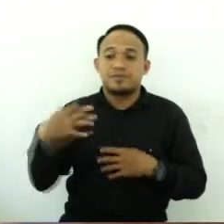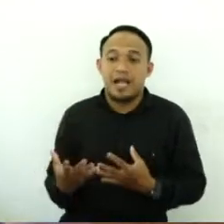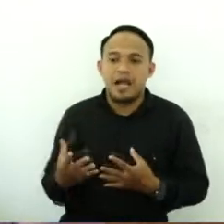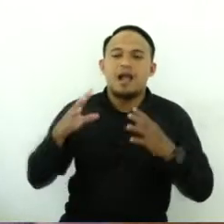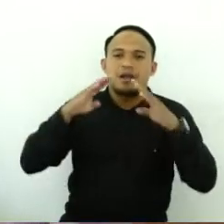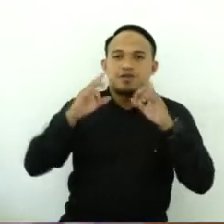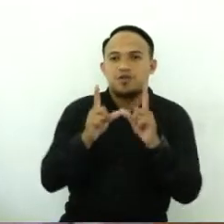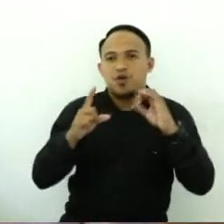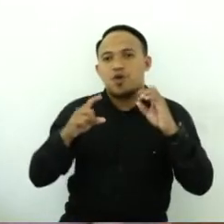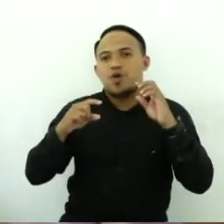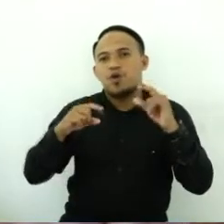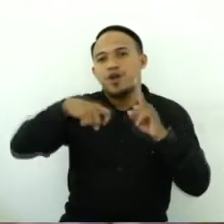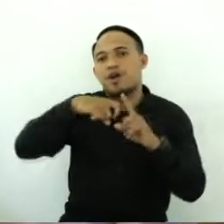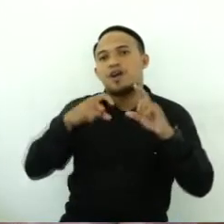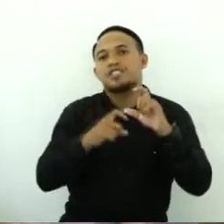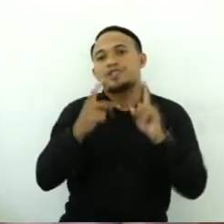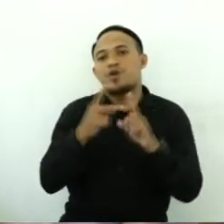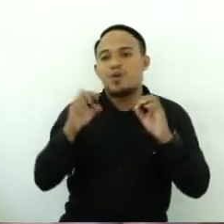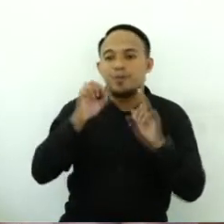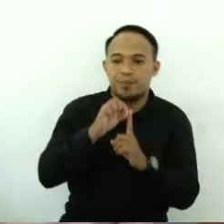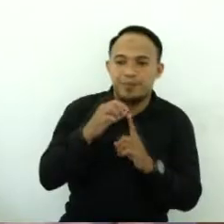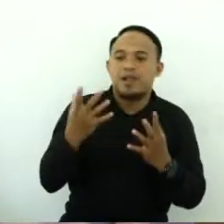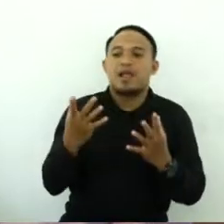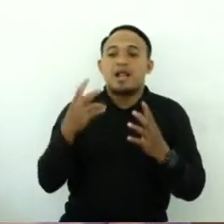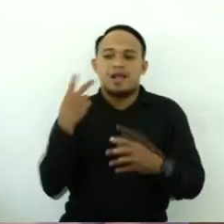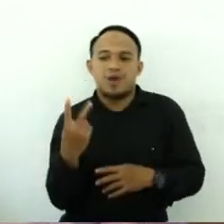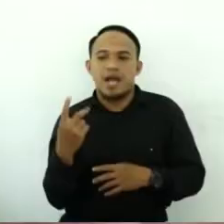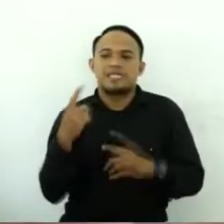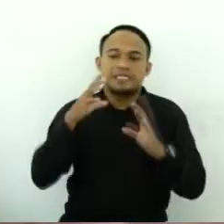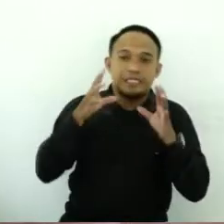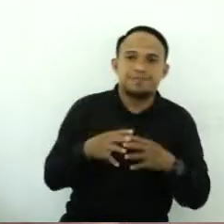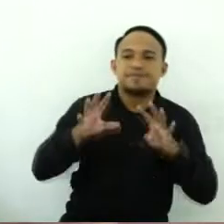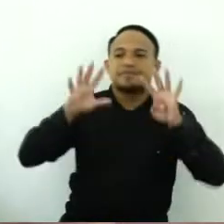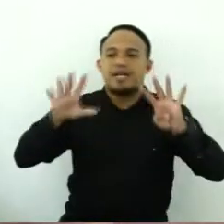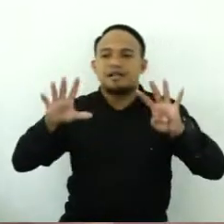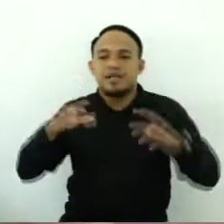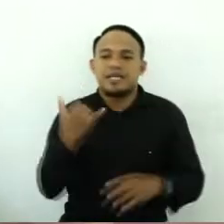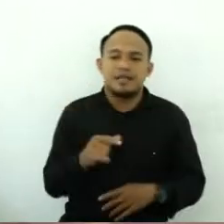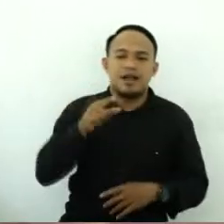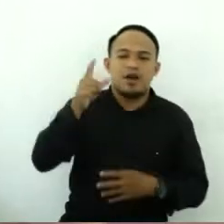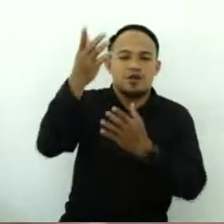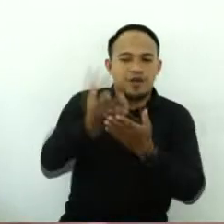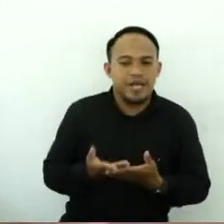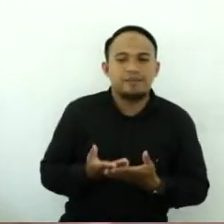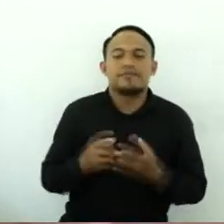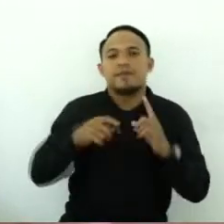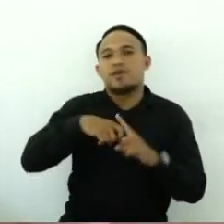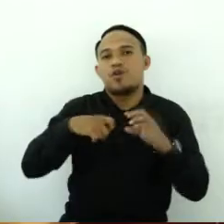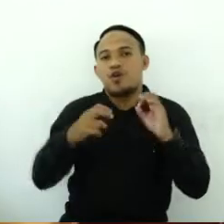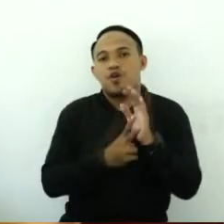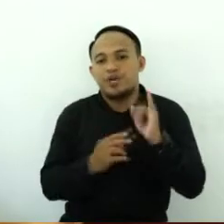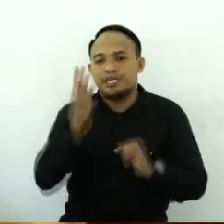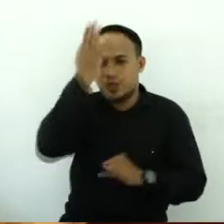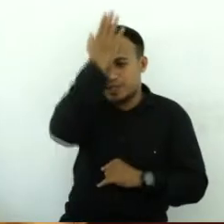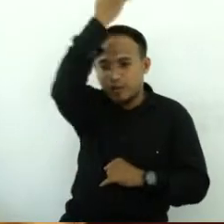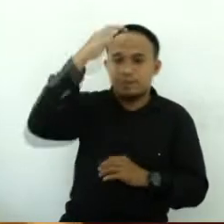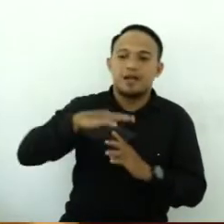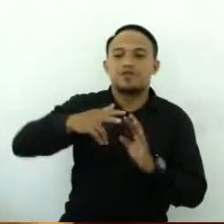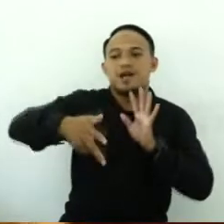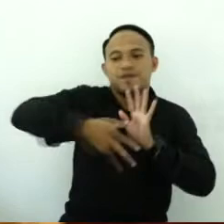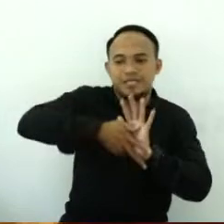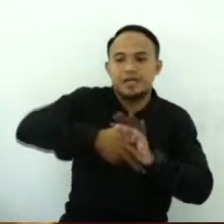tim sembilan yang dibentuk oleh Koni Gorontalo dan Sulteng akan memfinalkan seluruh persiapan